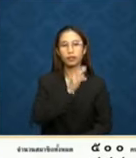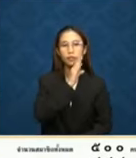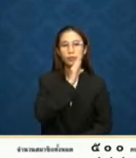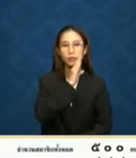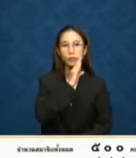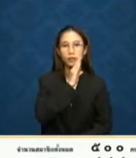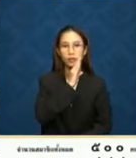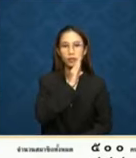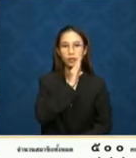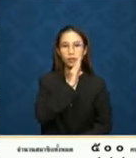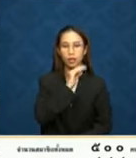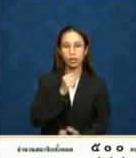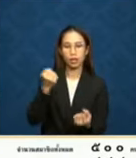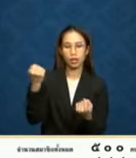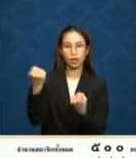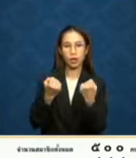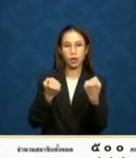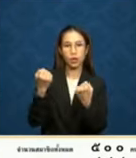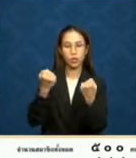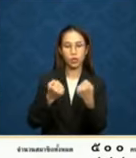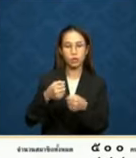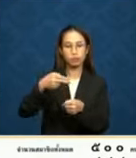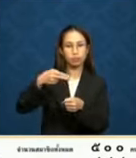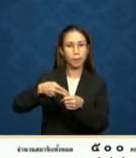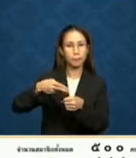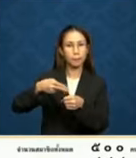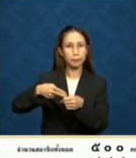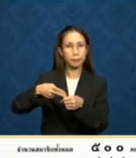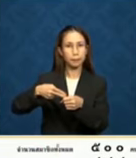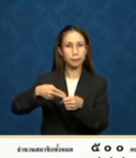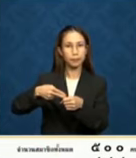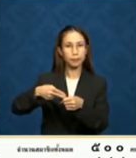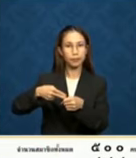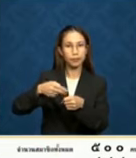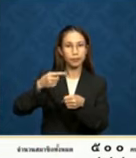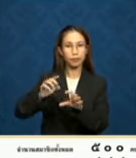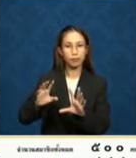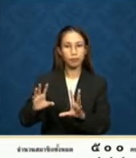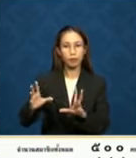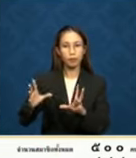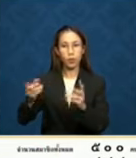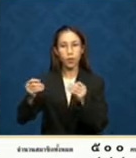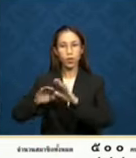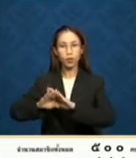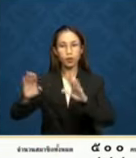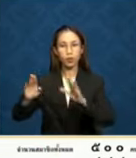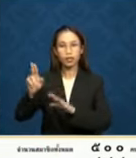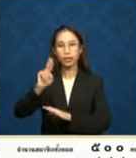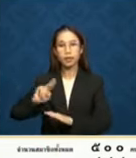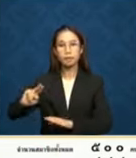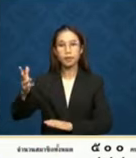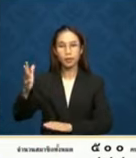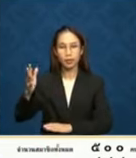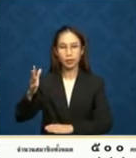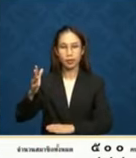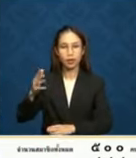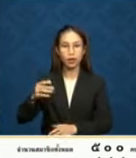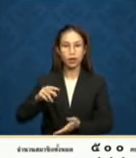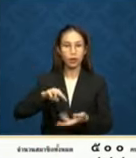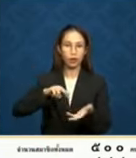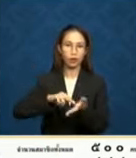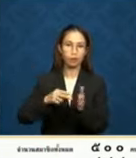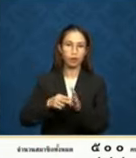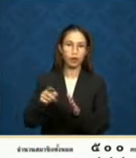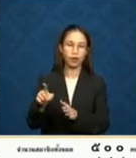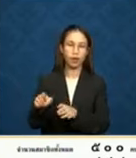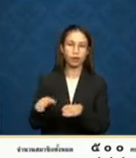ี่ลดยตระบบสันดับต้องหมดไปจากโลกใบนี้นั่นคือการเตรียบค